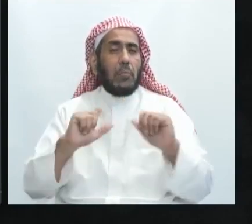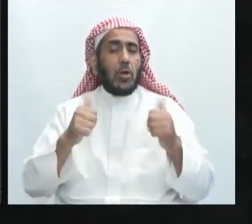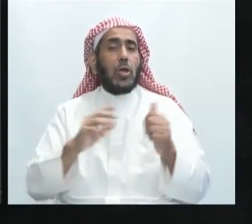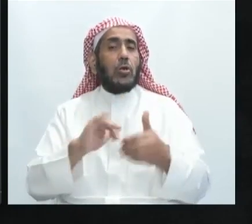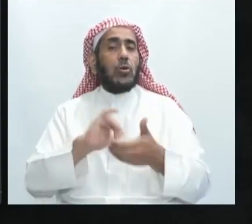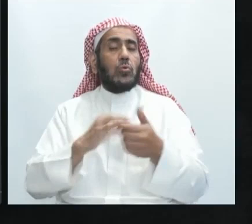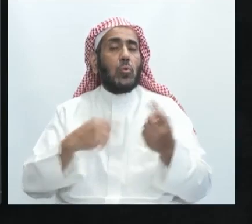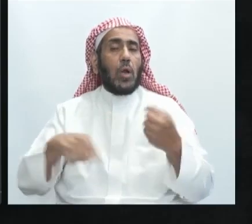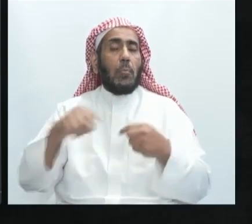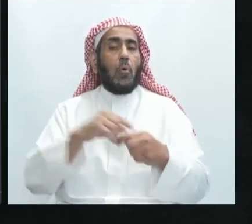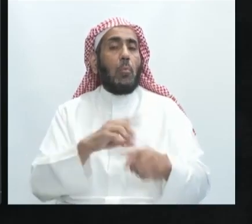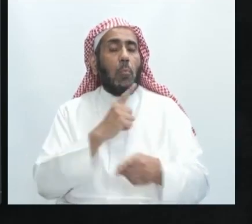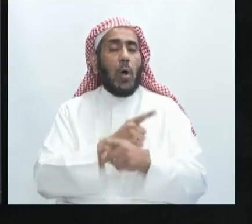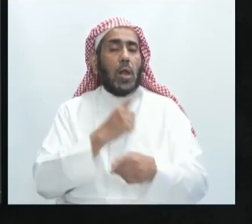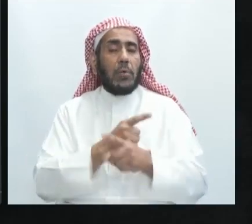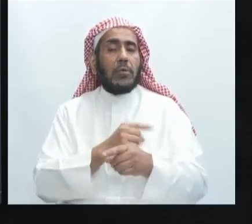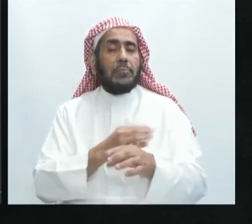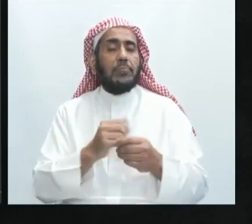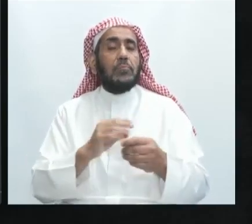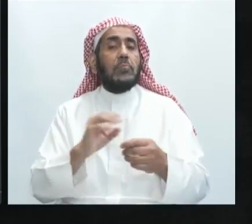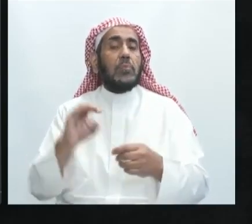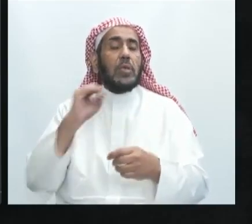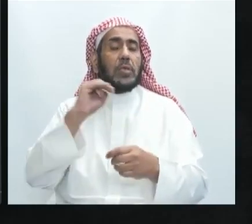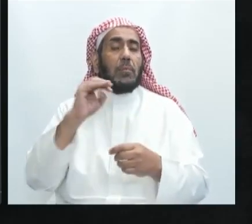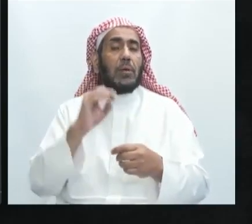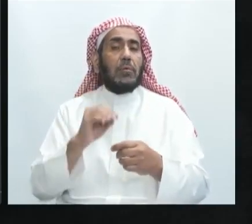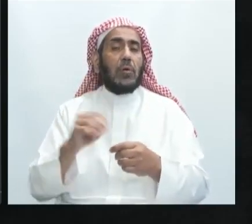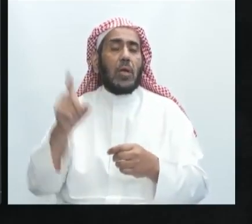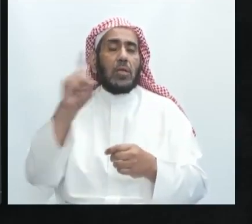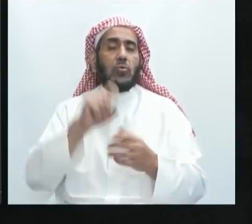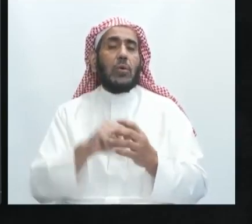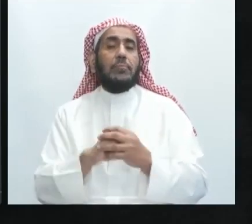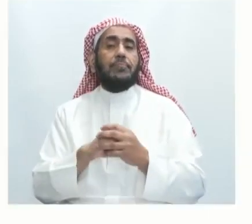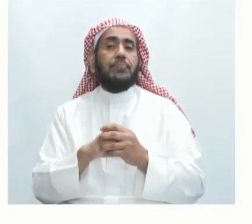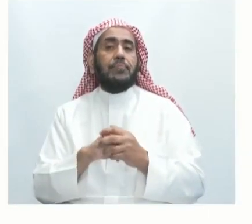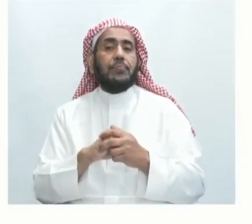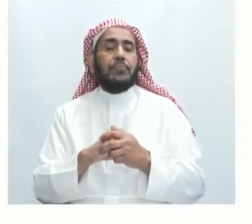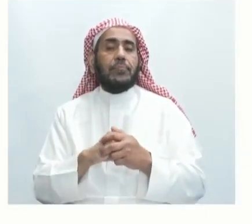الطلاب وكذلك مع معلمك لاجابه على هذا السؤال